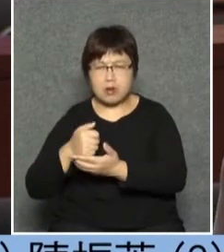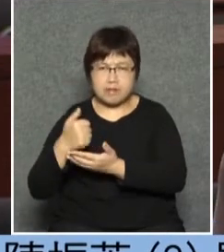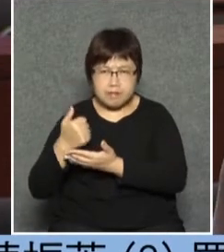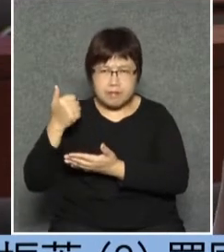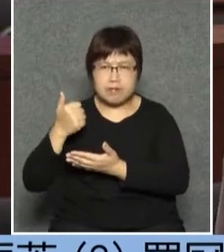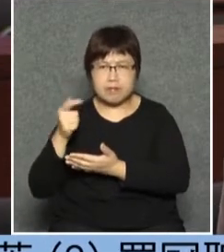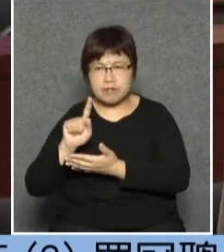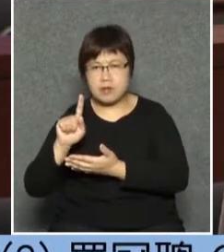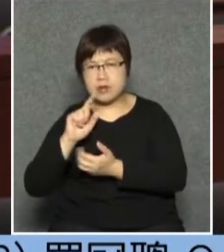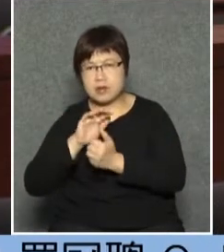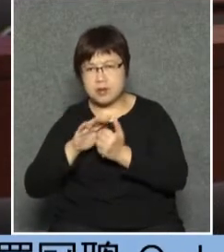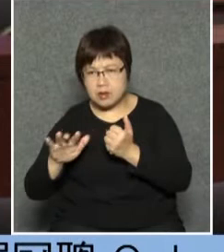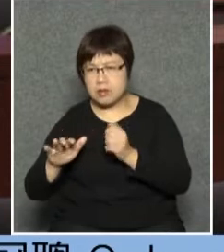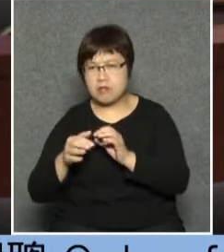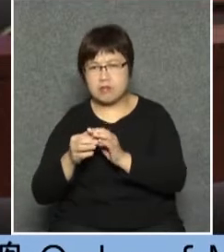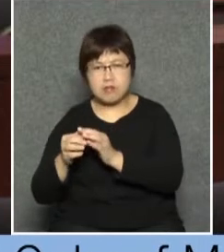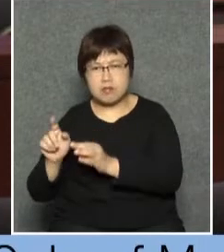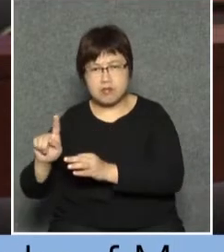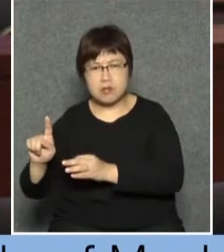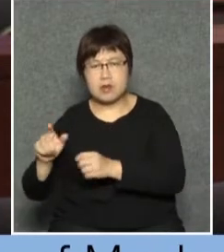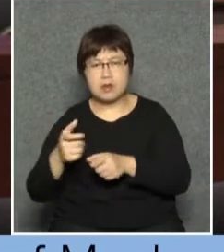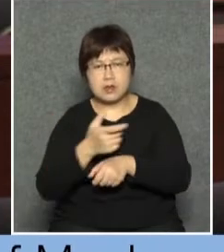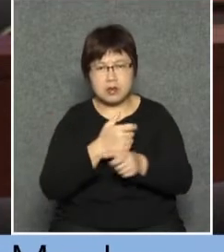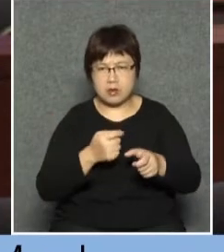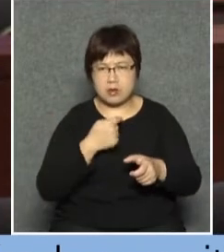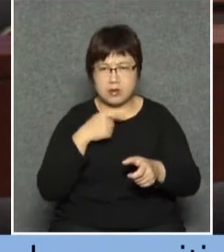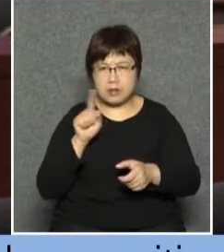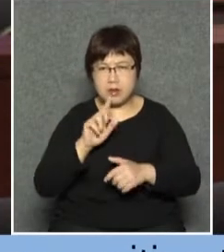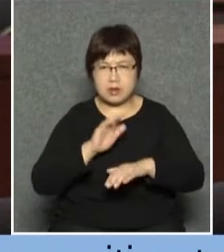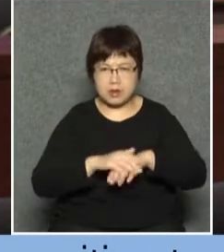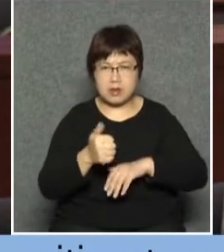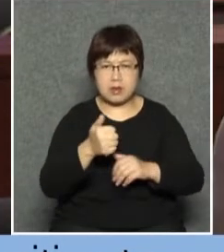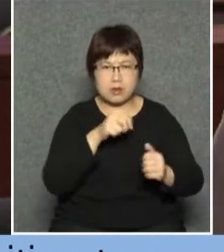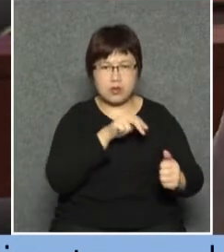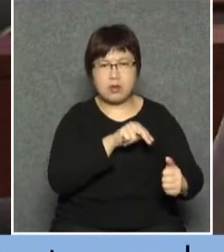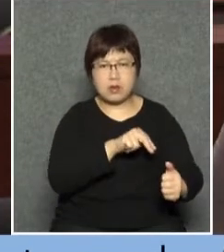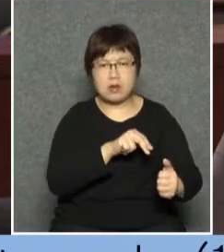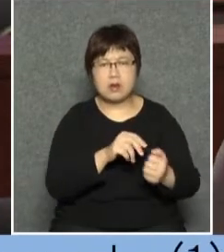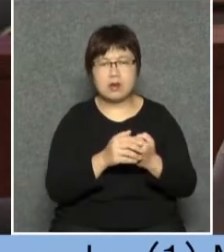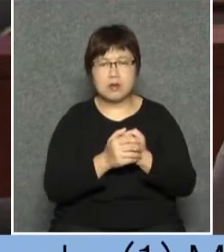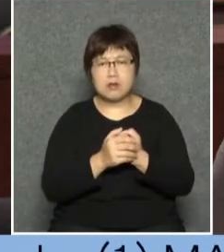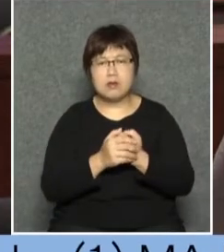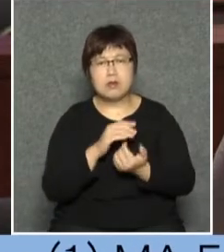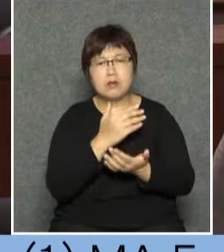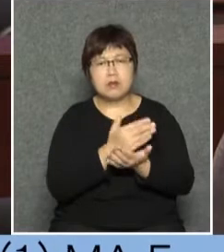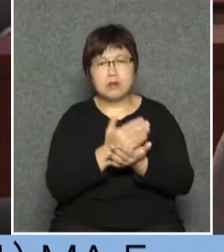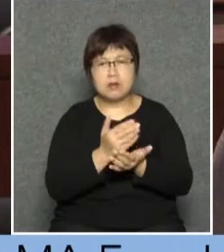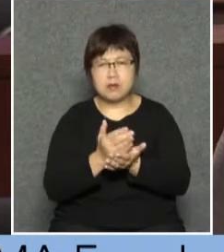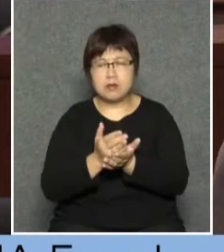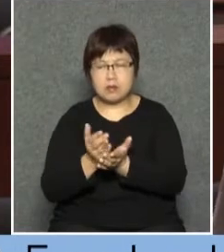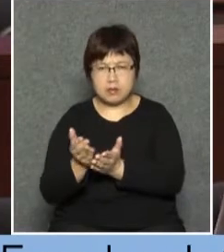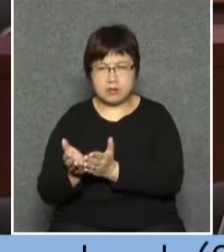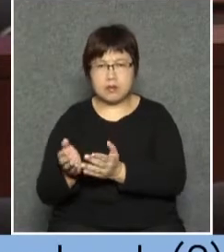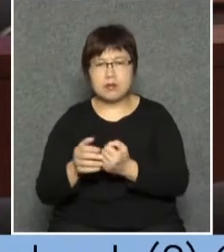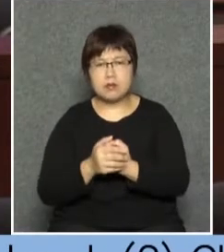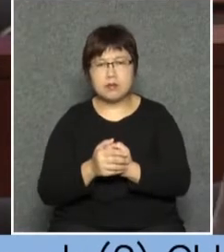影響的持份者、市場的需要、人才、管理和一連串的配套設施，